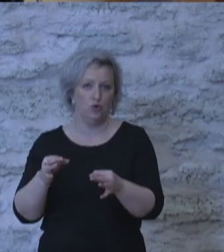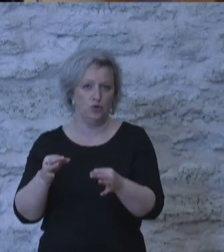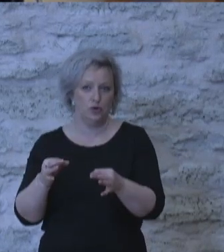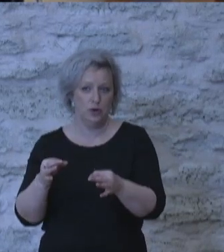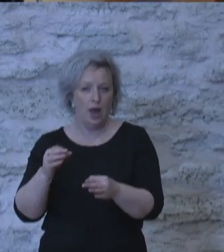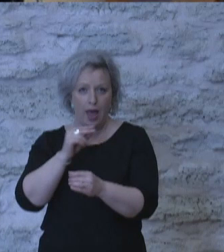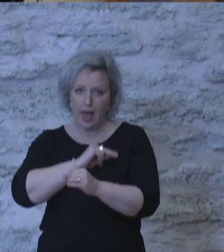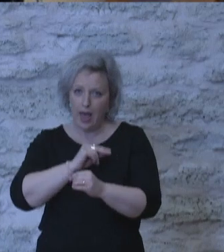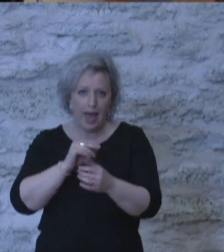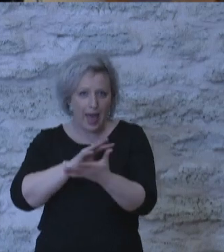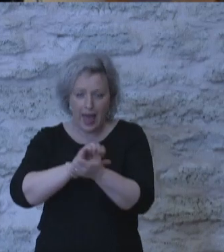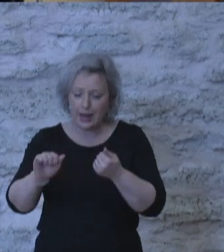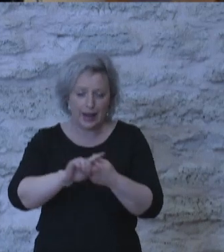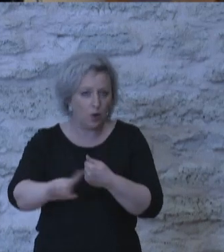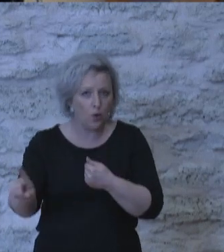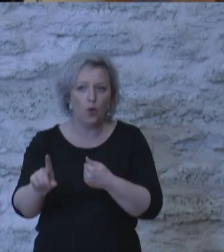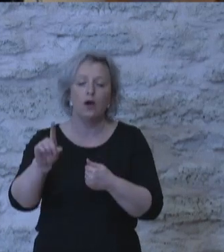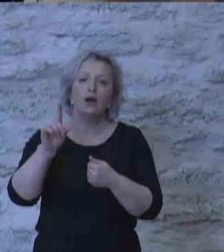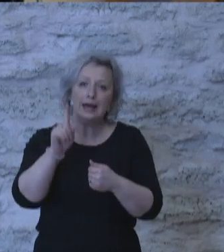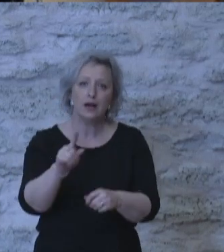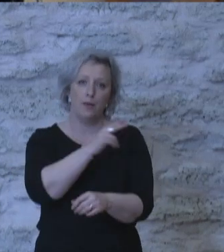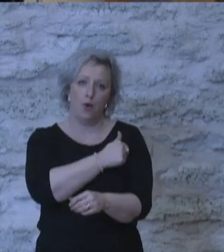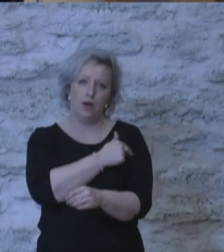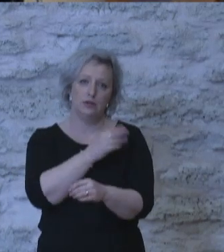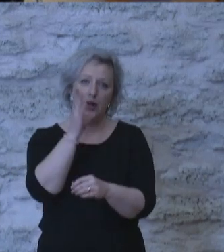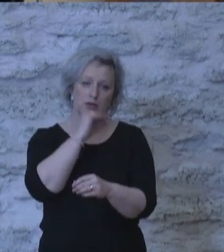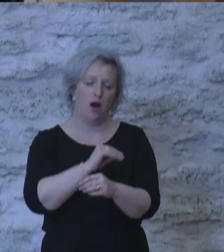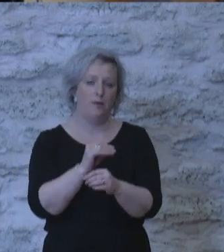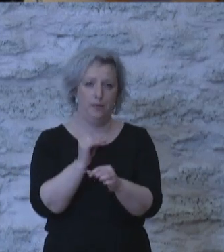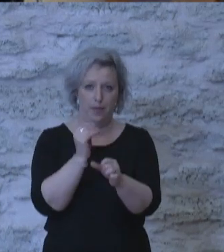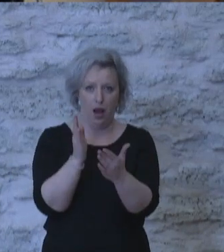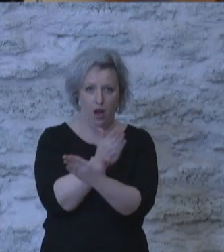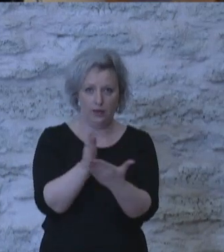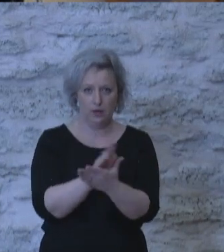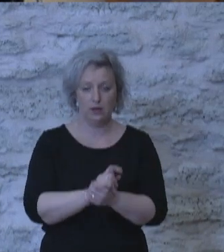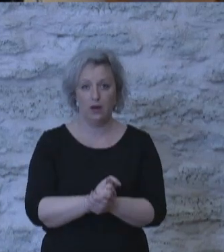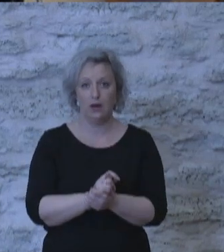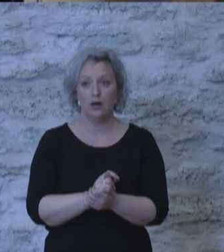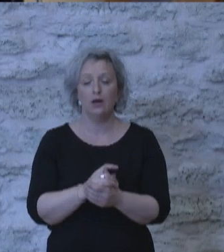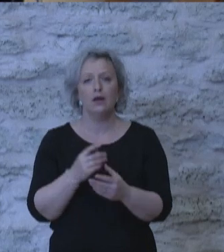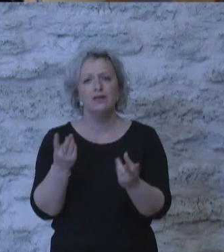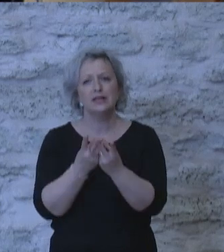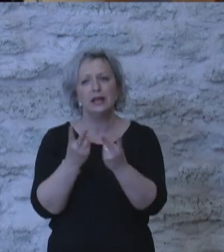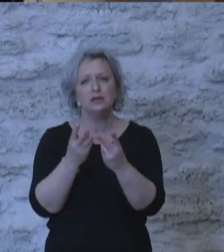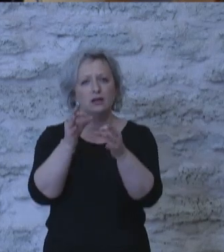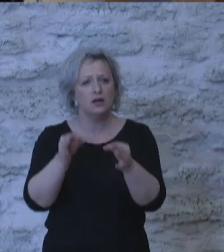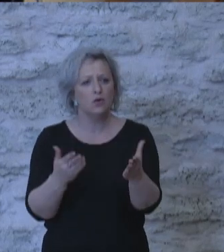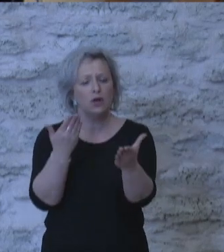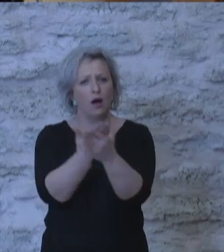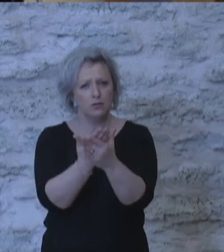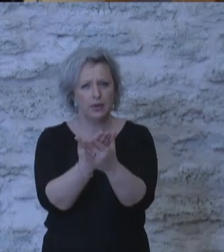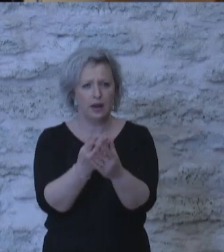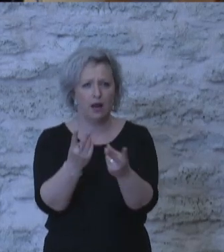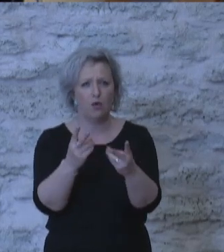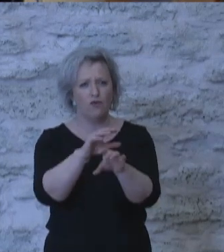Nüüd ma küsin veelkord, et seda tüüpi väga laiade õigust andmine minu innangul ei ole